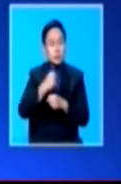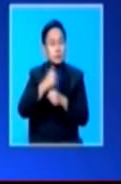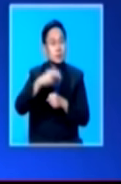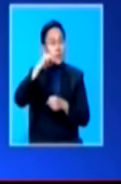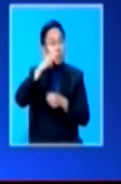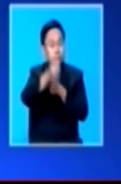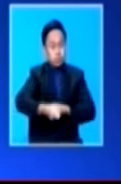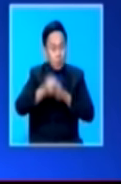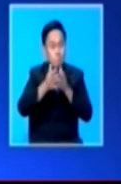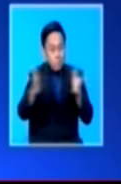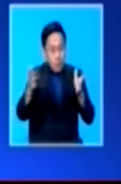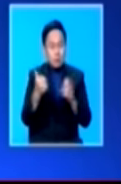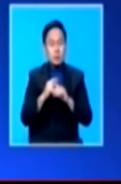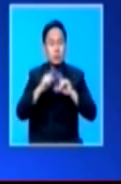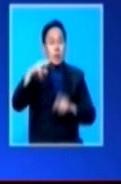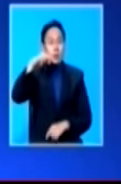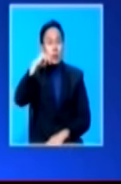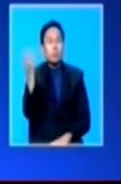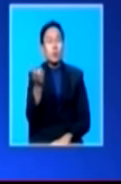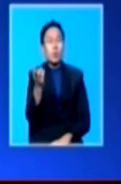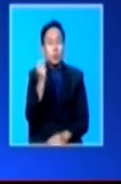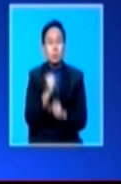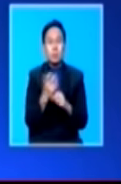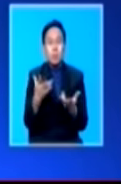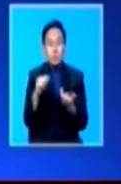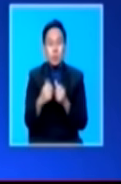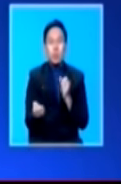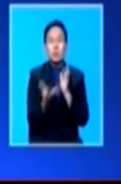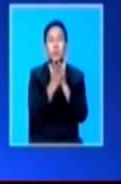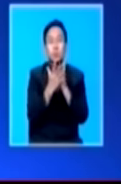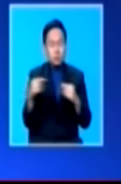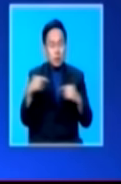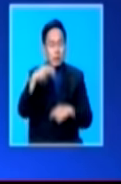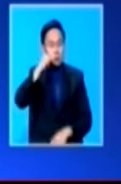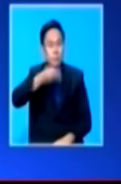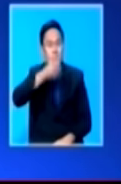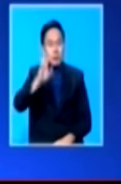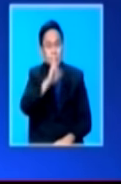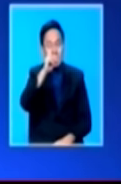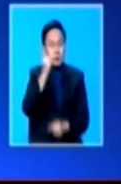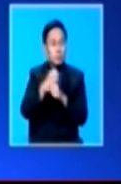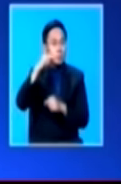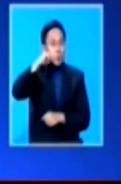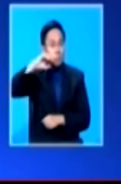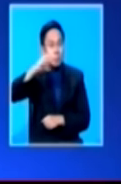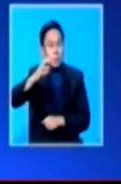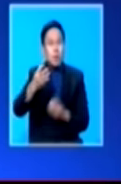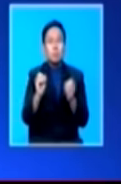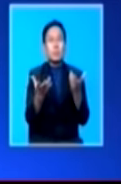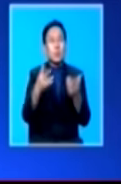นเกินไปนะครับที่ต้นทุนน้ำมีจำกัดมันก็จะทำให้น้ำในเรื่องของการอุปโภคบริโภคการทั้งปลามันขาดแคลนเข้าไปอีกนะ